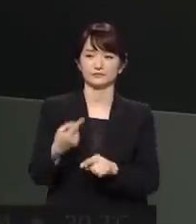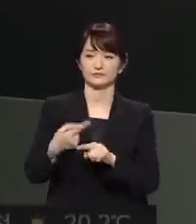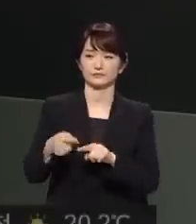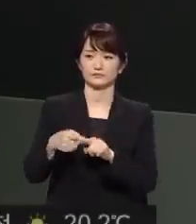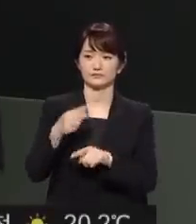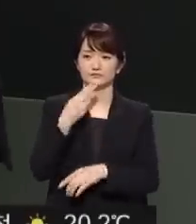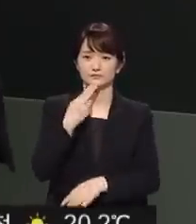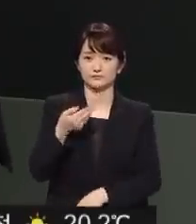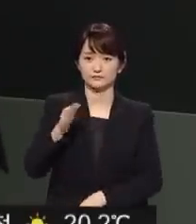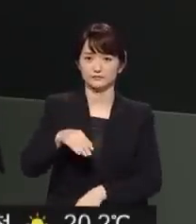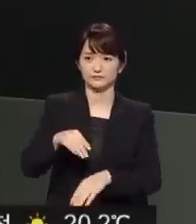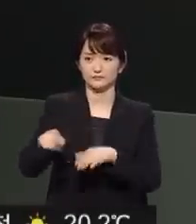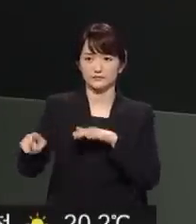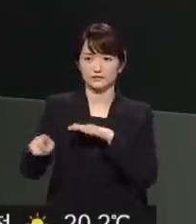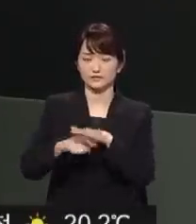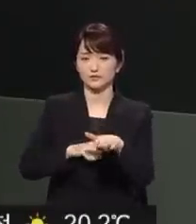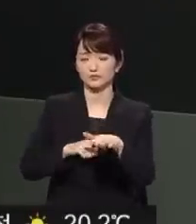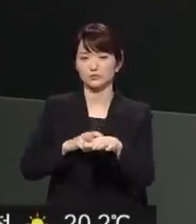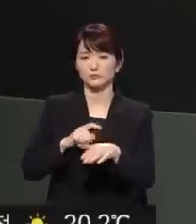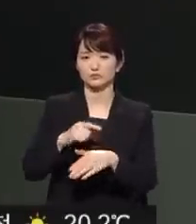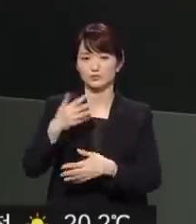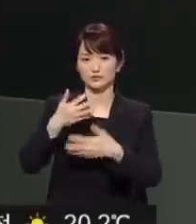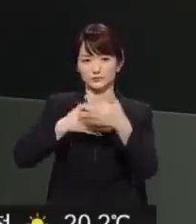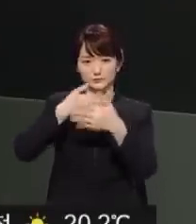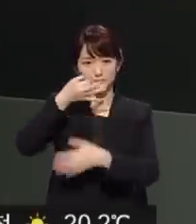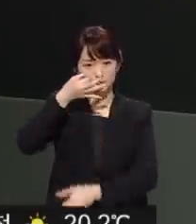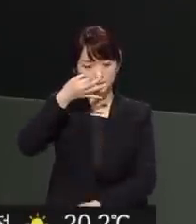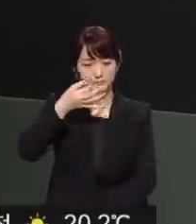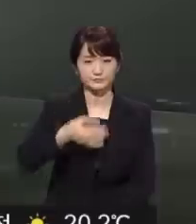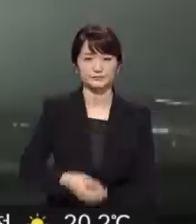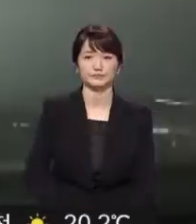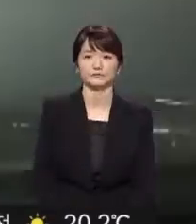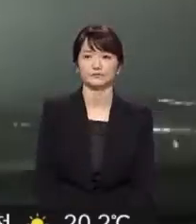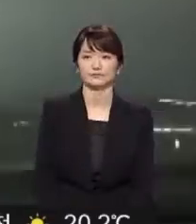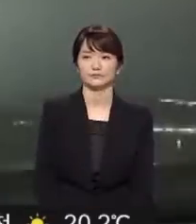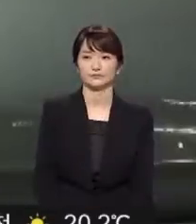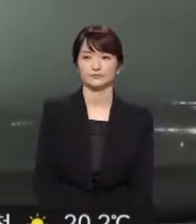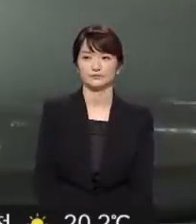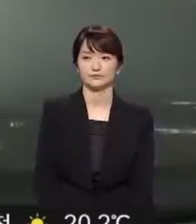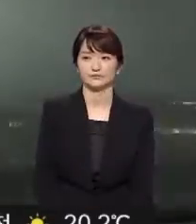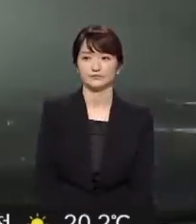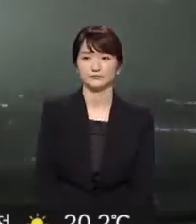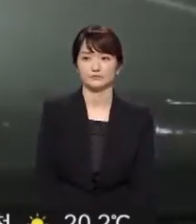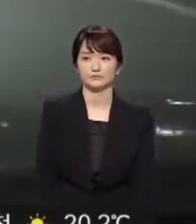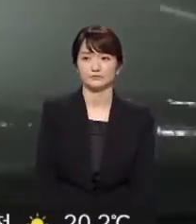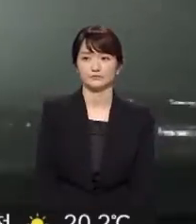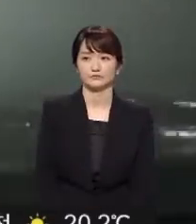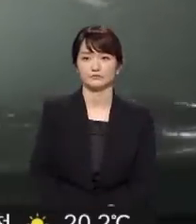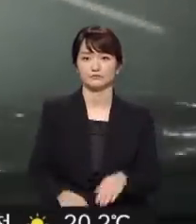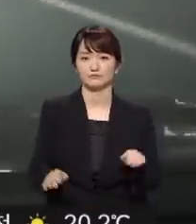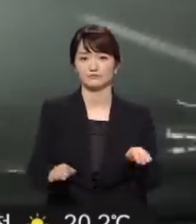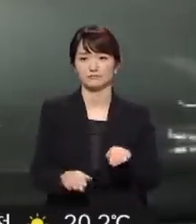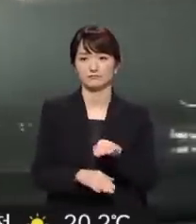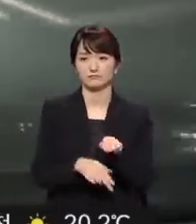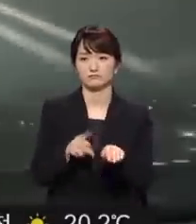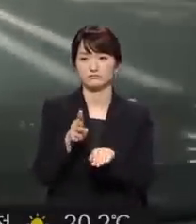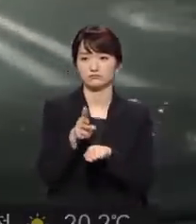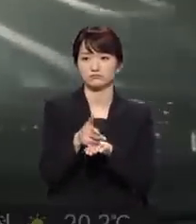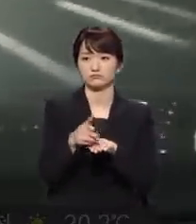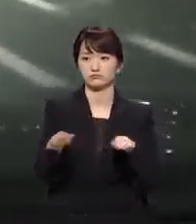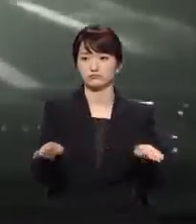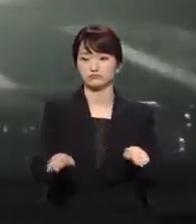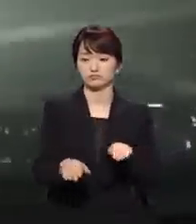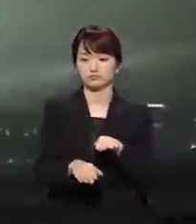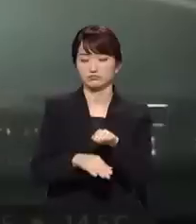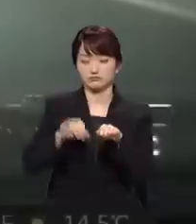흉기는 없었지만 날강도입니다. 자, 영상으로 만나보시죠. 자, 문제없이 잘 가는 블박차. 자,